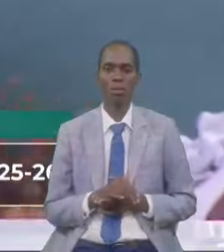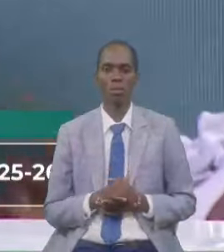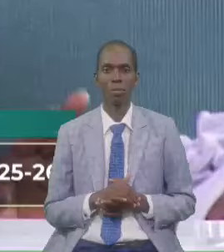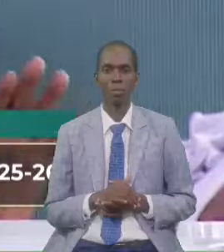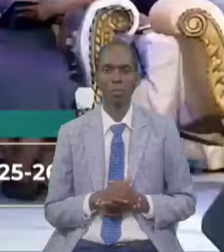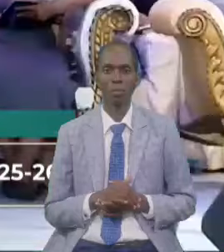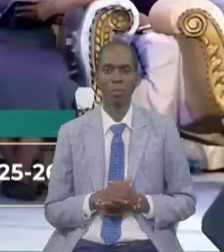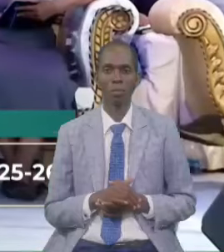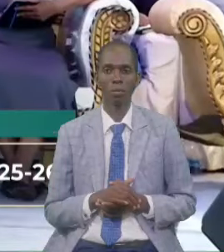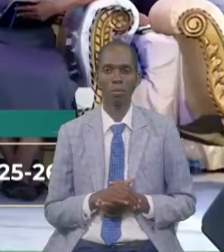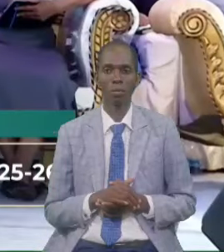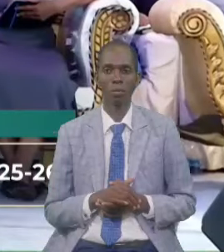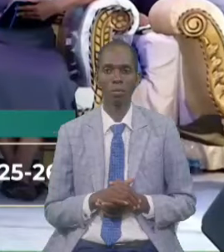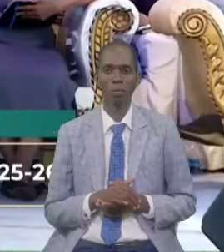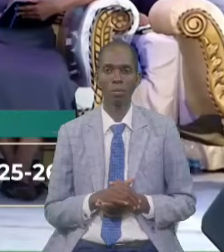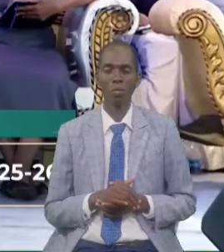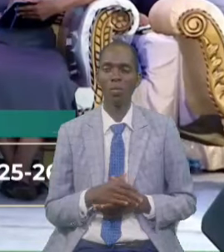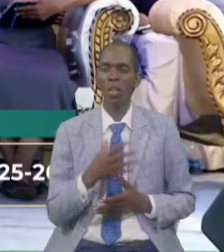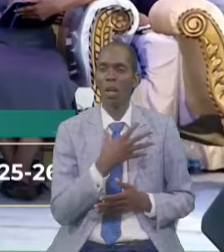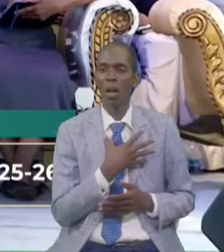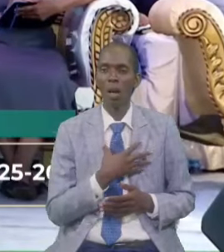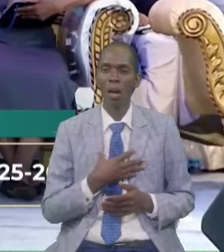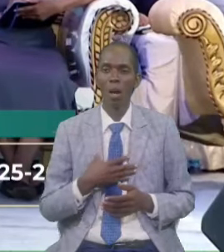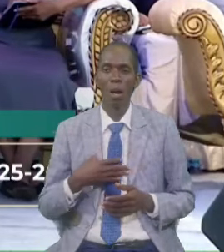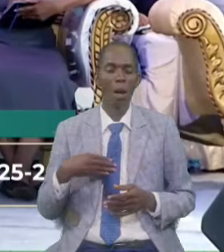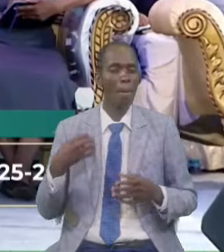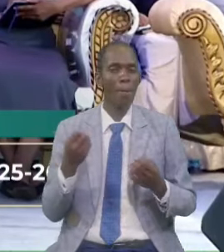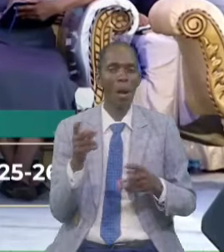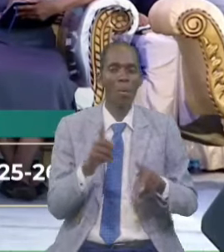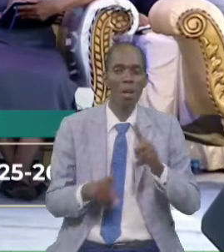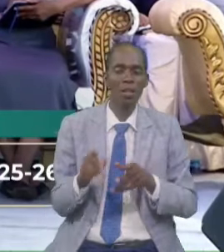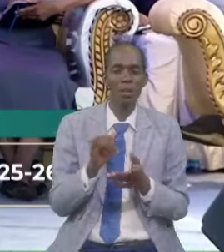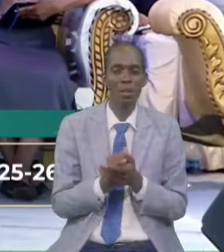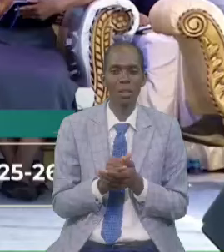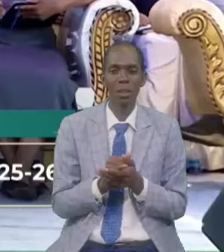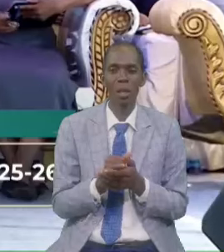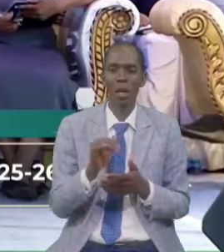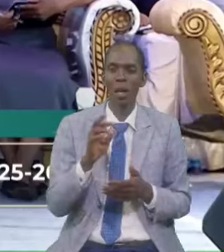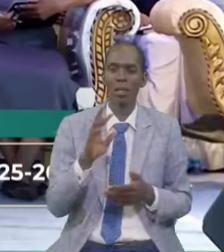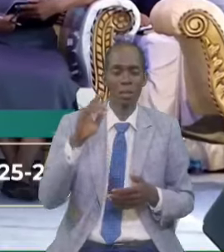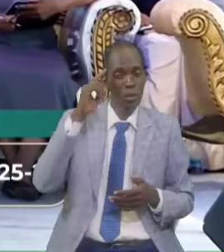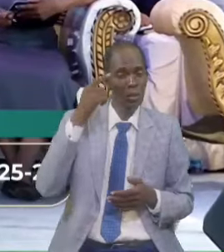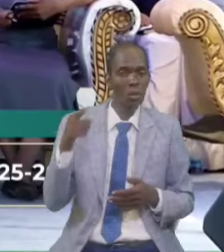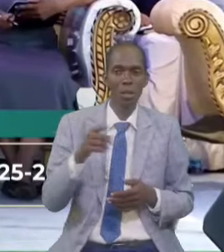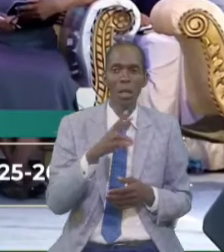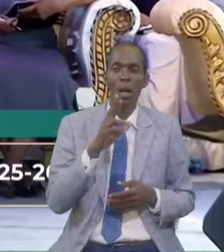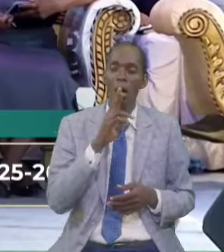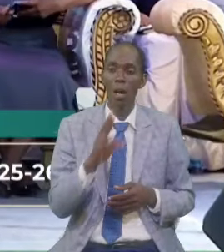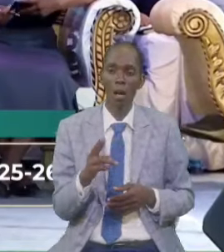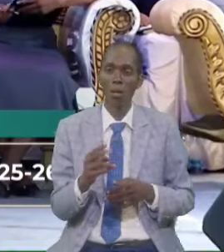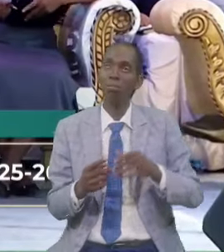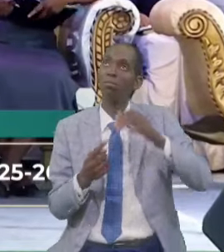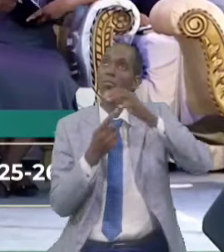వివాహ బాంధవ్యం కోసమో ఎదురు చూస్తున్నాం. People forget that they are heroes. అనేక మంది వారి హీరోల మన సంగతి మర్చిపోతారు. They behave like zeros in